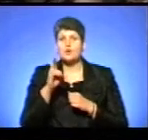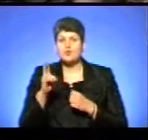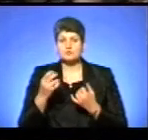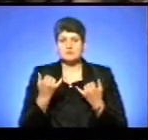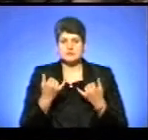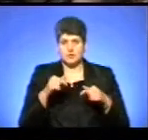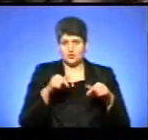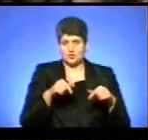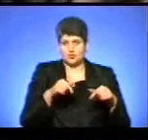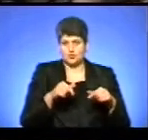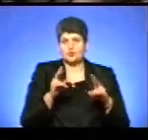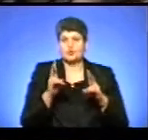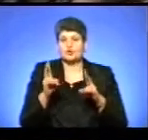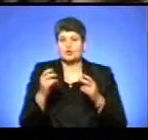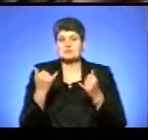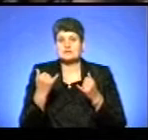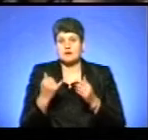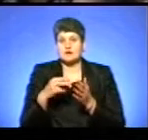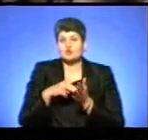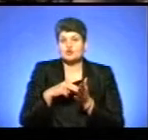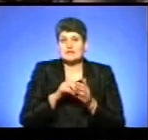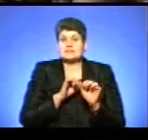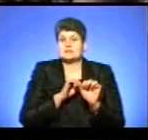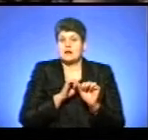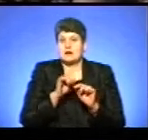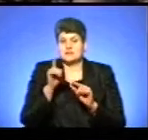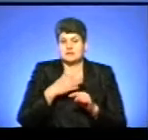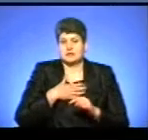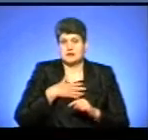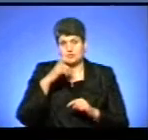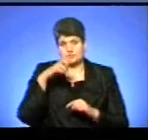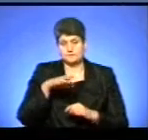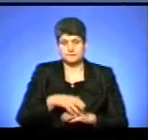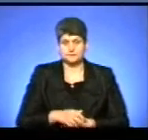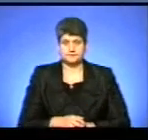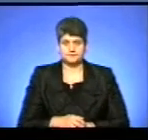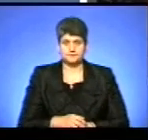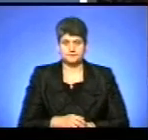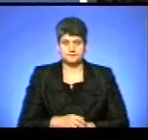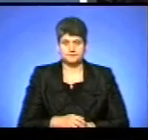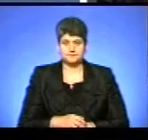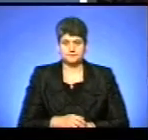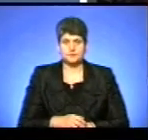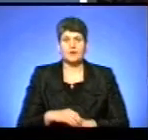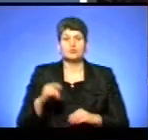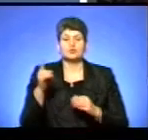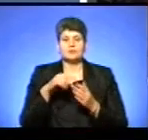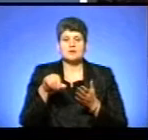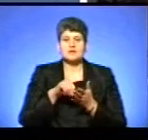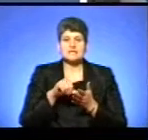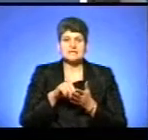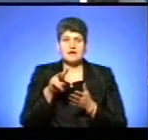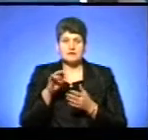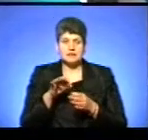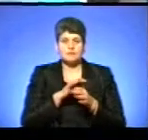зараз тут і хто зараз стоїть на захисті нашої батьківщини. У Тернополі представили фотопроект